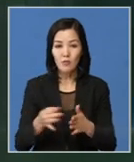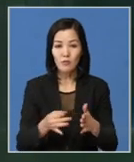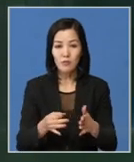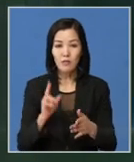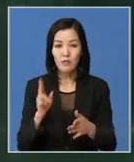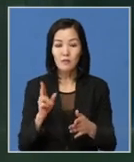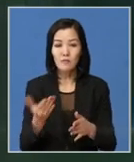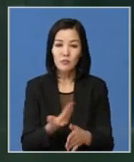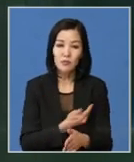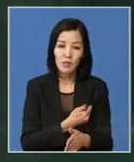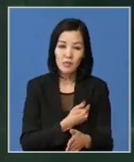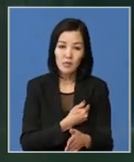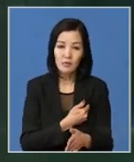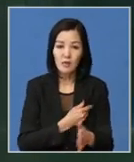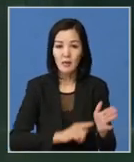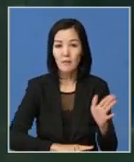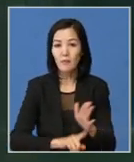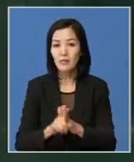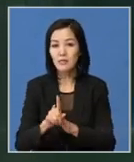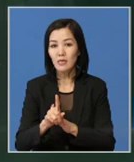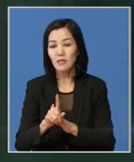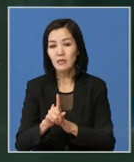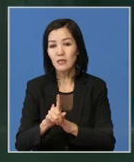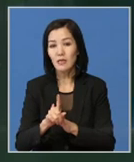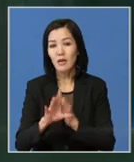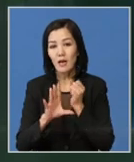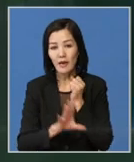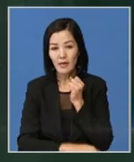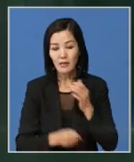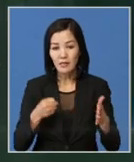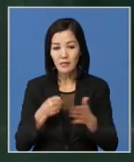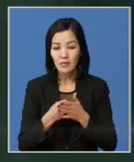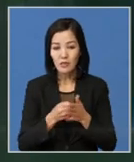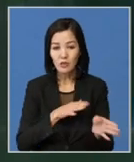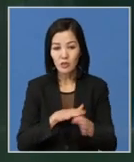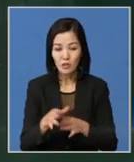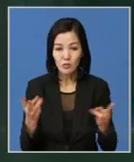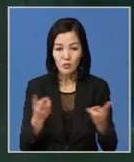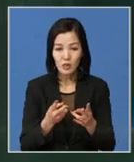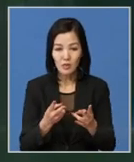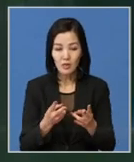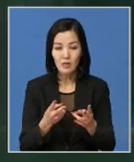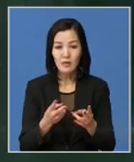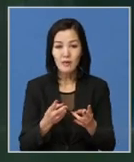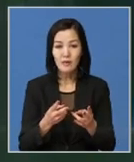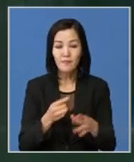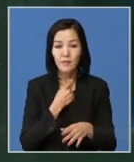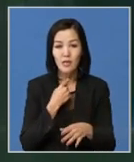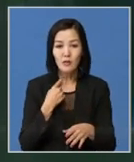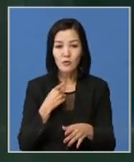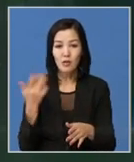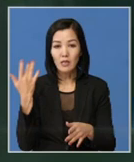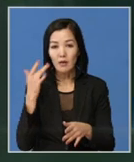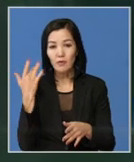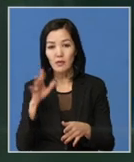дайындағысы келеді, соларды басынан бастап аяғына дейін жеткізу керек. Яғни осы Талдықорғаннан бастап ана Америкаға